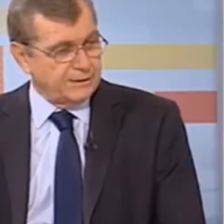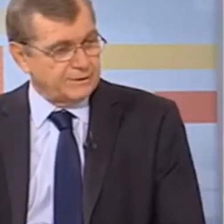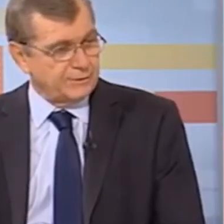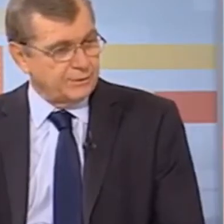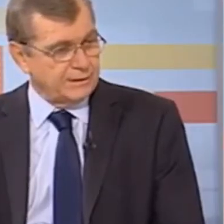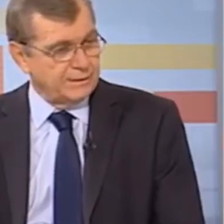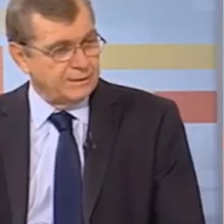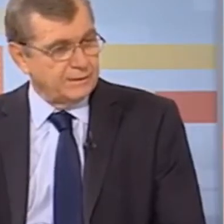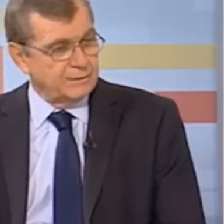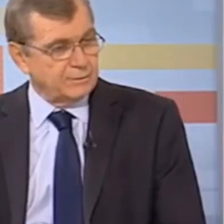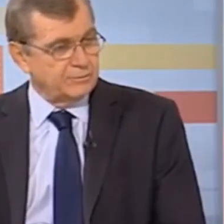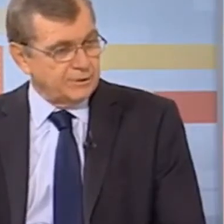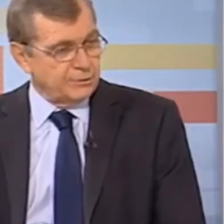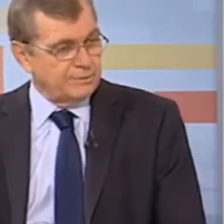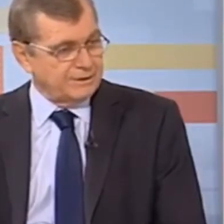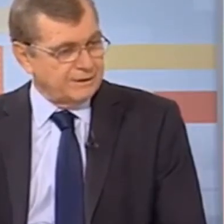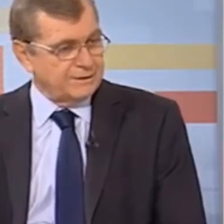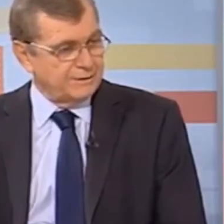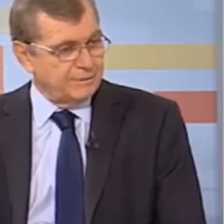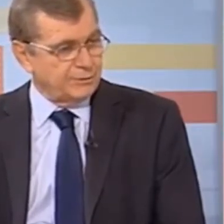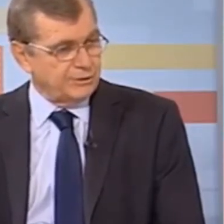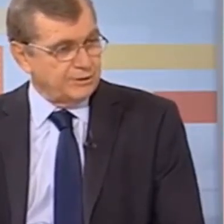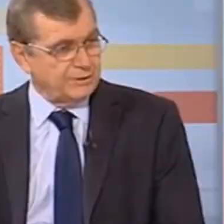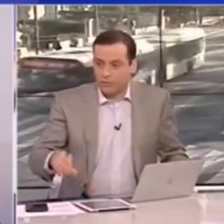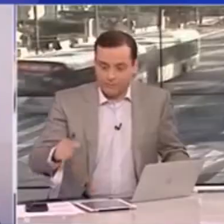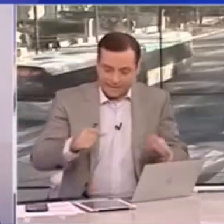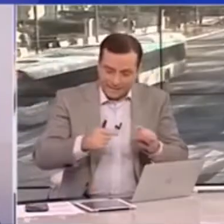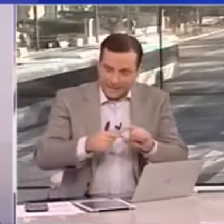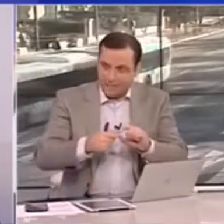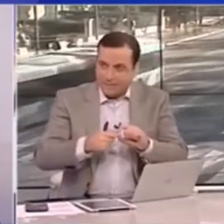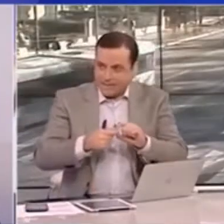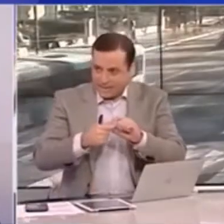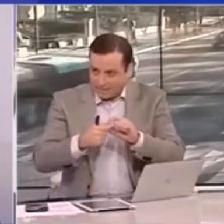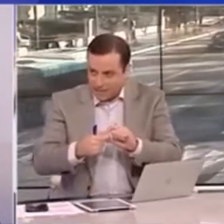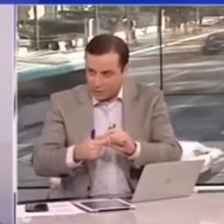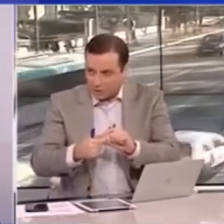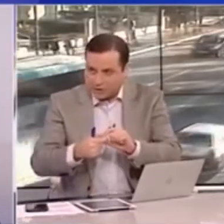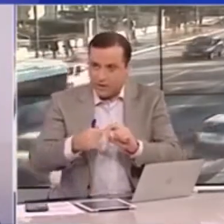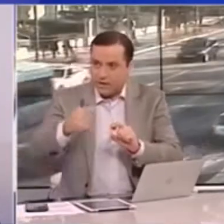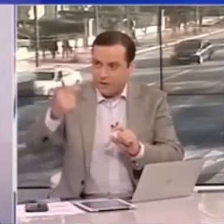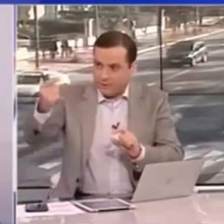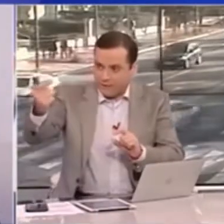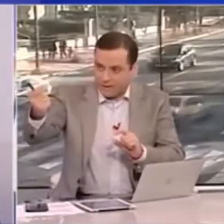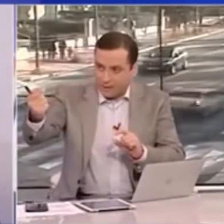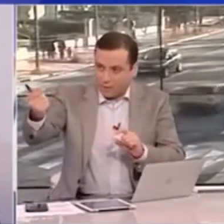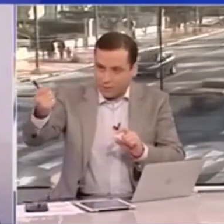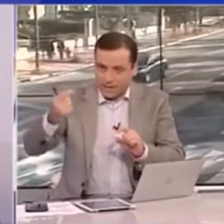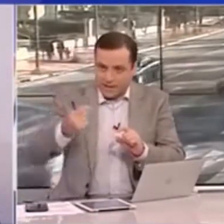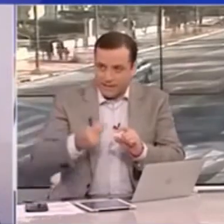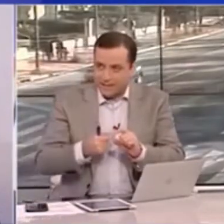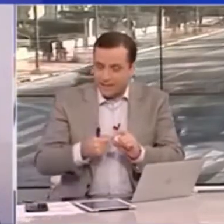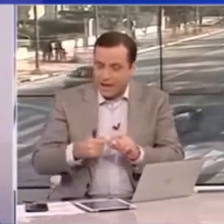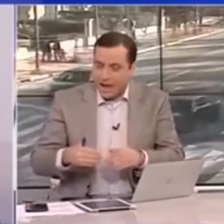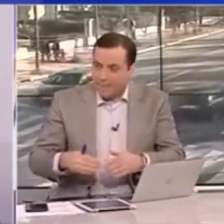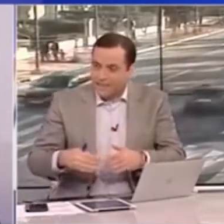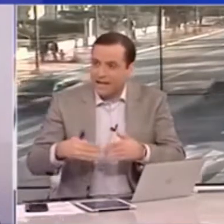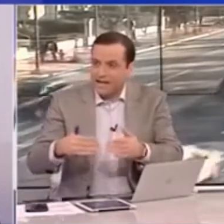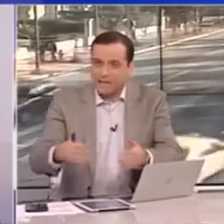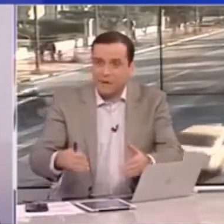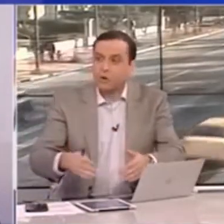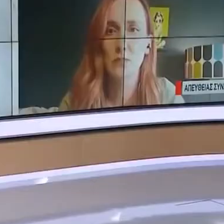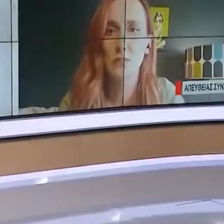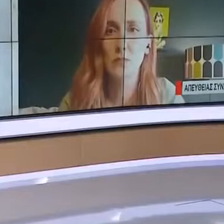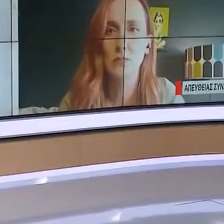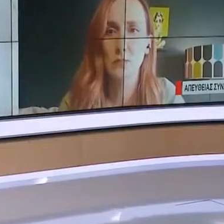Επιδημία χολέρα στη χώρα των μέσων μαζικής ενημέρωσης. Μαζί μέσα ενημέρωσης, φαρμακοβιομηχανίες, έπαιζαν